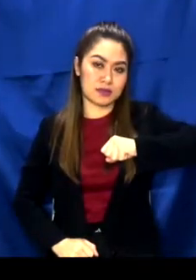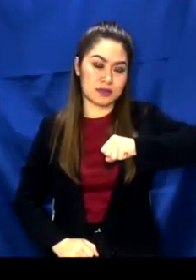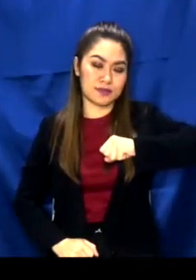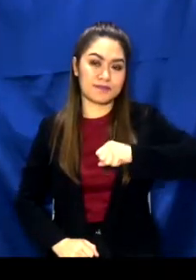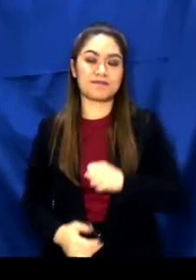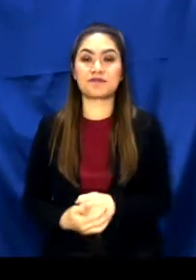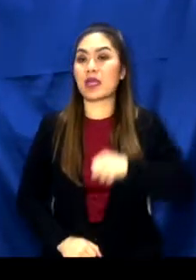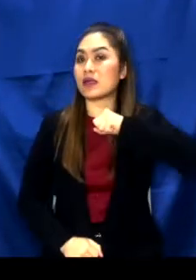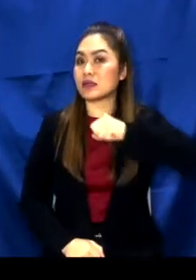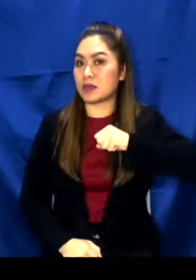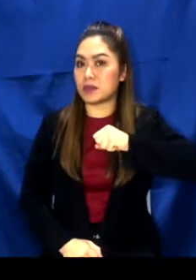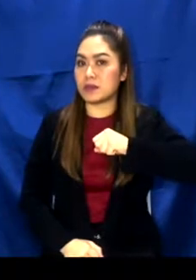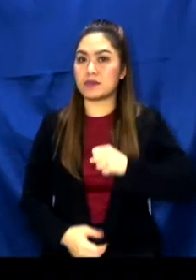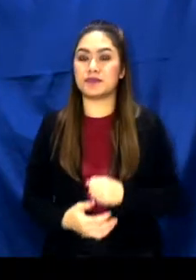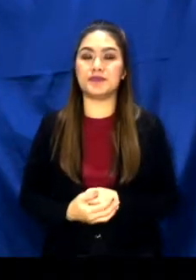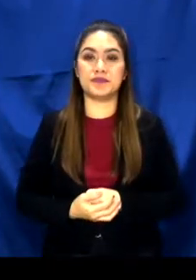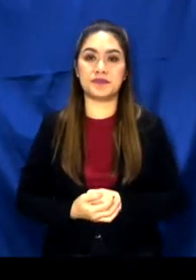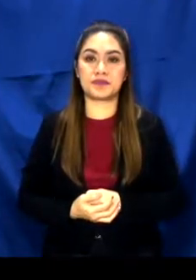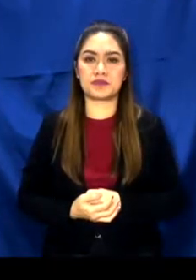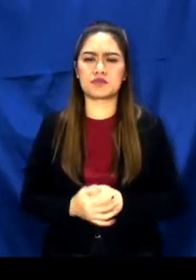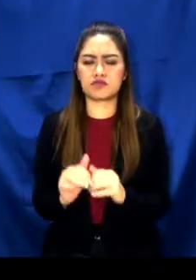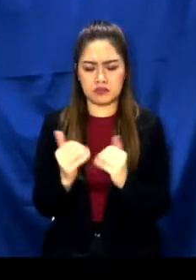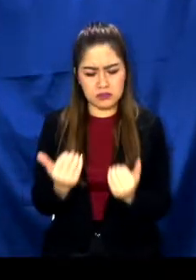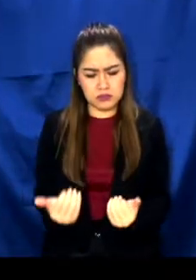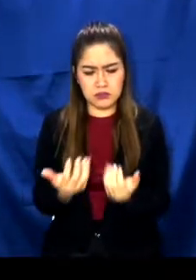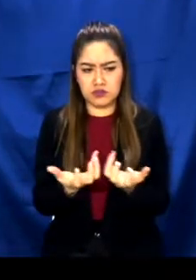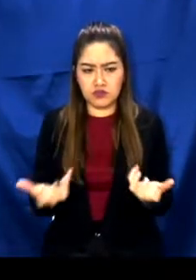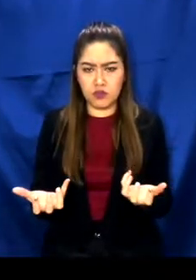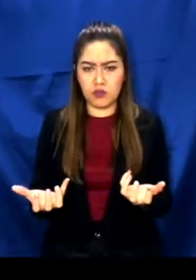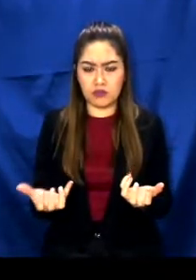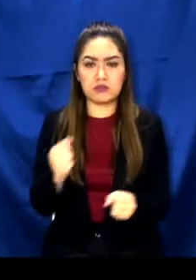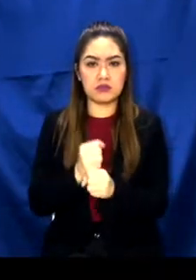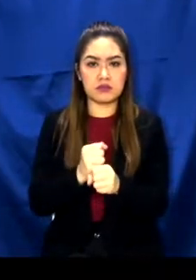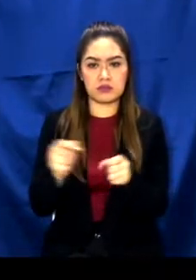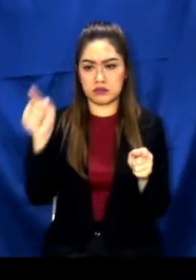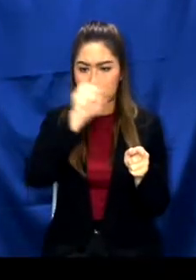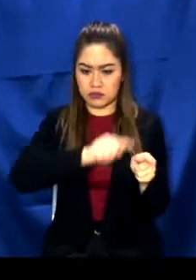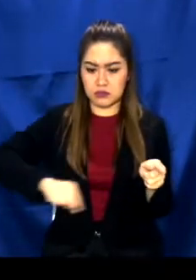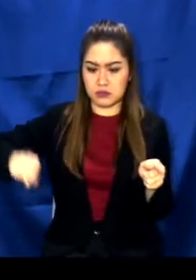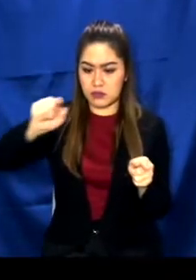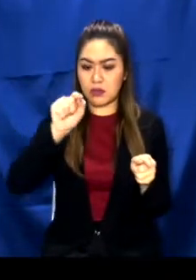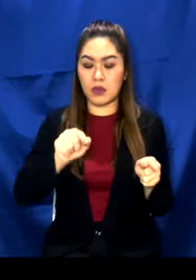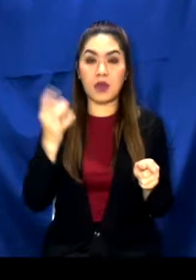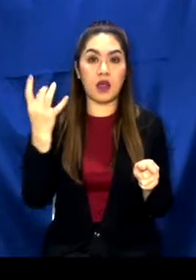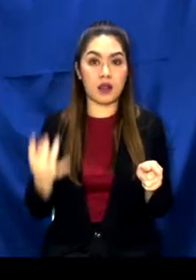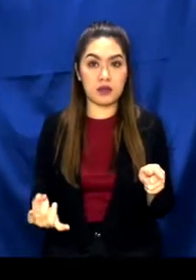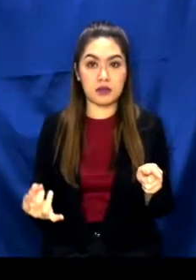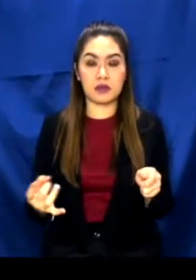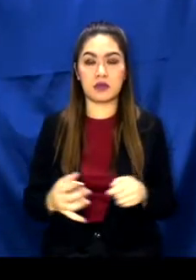ดูที่ซ้ายมือนะคะว่าตอนเนี้ยเครื่องมือเราอะที่เราจะใช้ให้มันเป็นวงกลมเนี่ยเราจะใช้เครื่องมืออะไรนะคะ